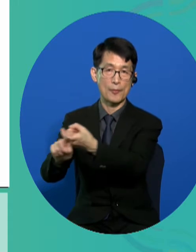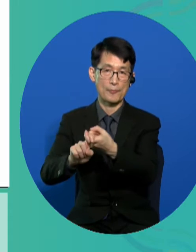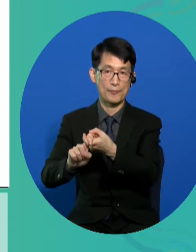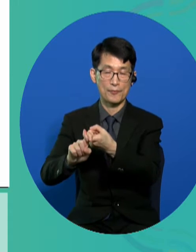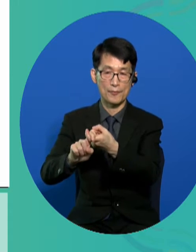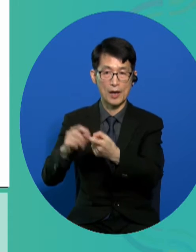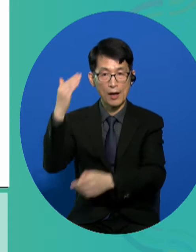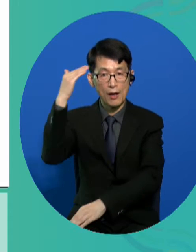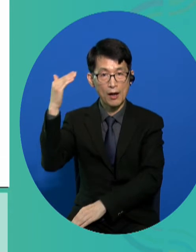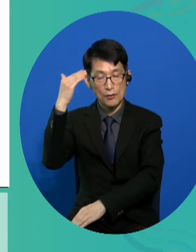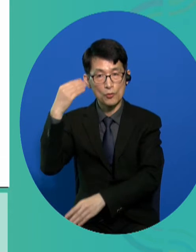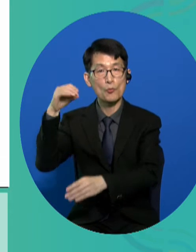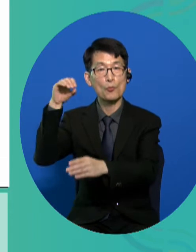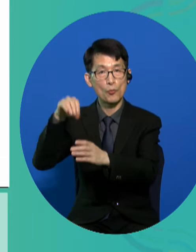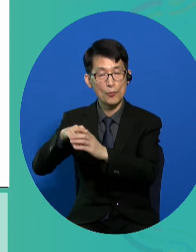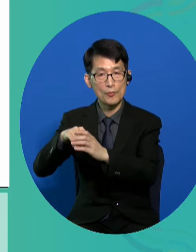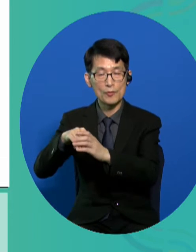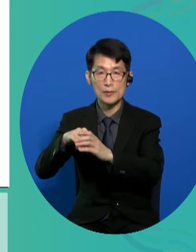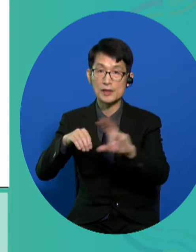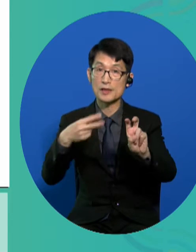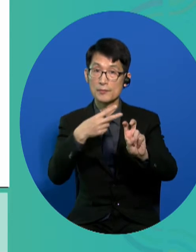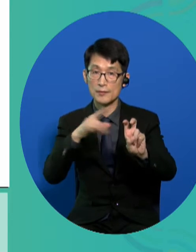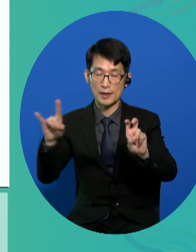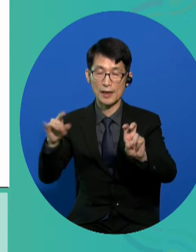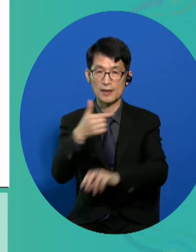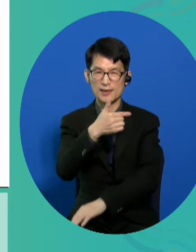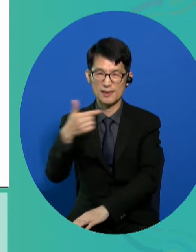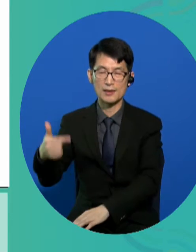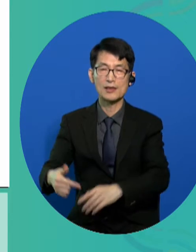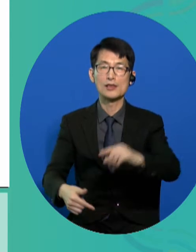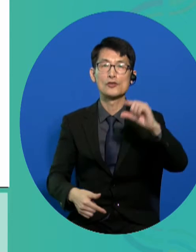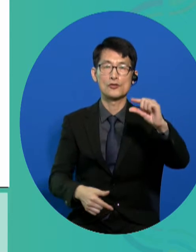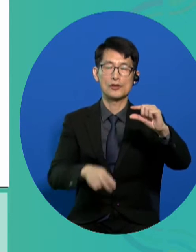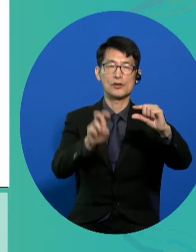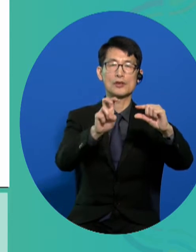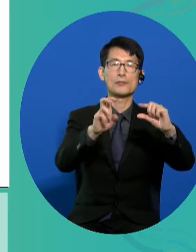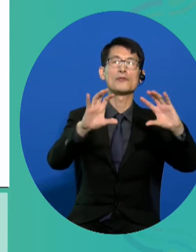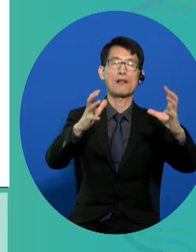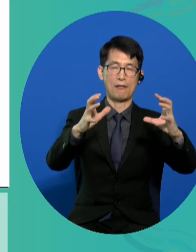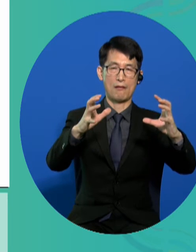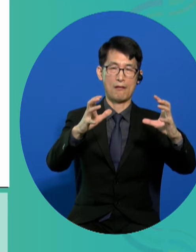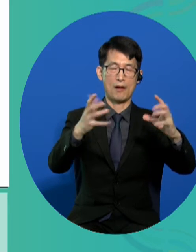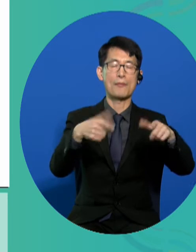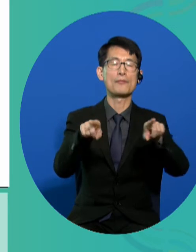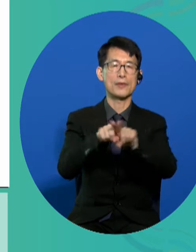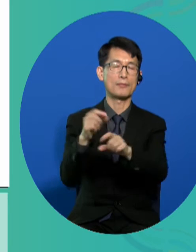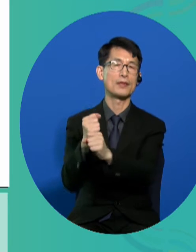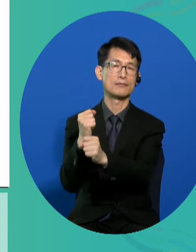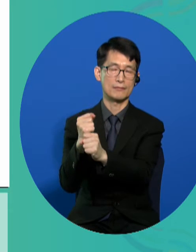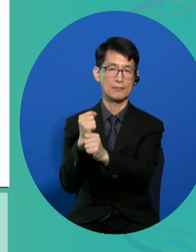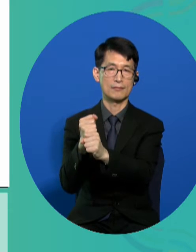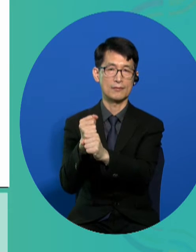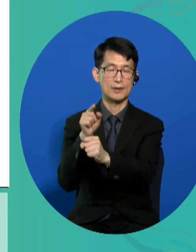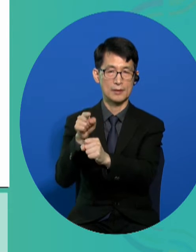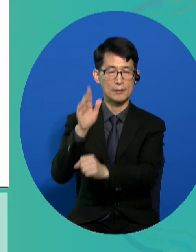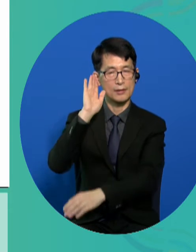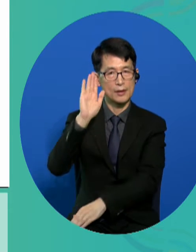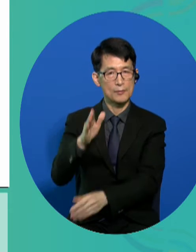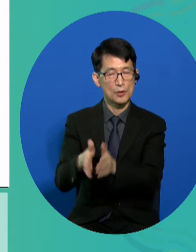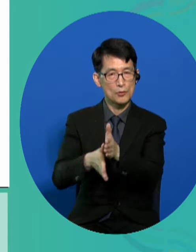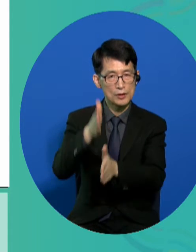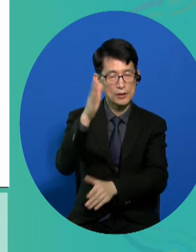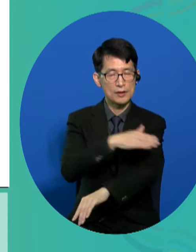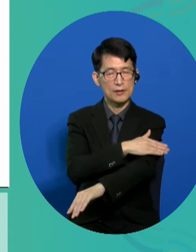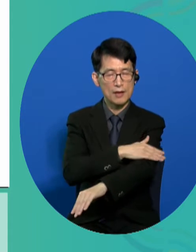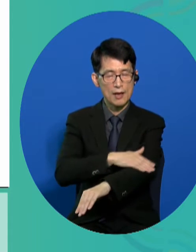한국을 포함한 세계 20대 경제대국인 G20과 함께 만든 것으로서 이 도시들이 더 나은 스마트시티가